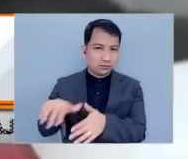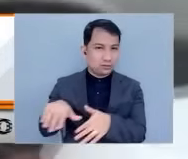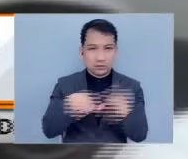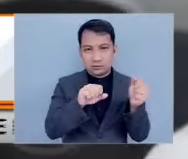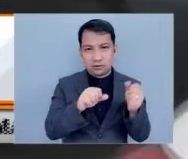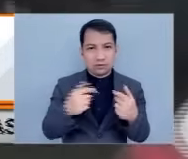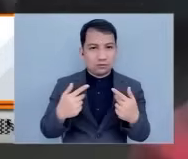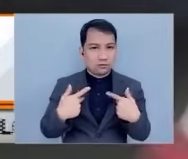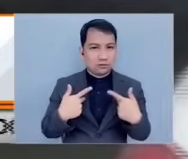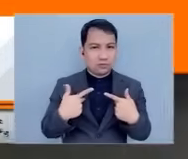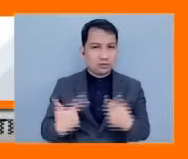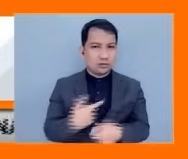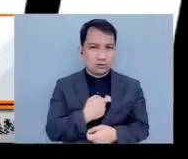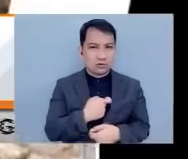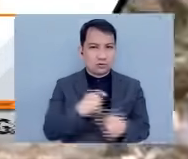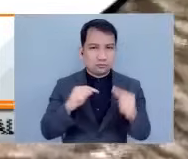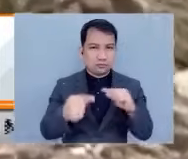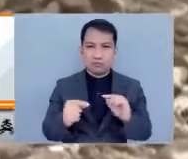namang nasaktan.